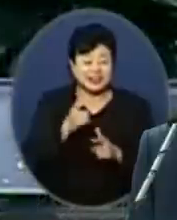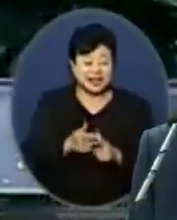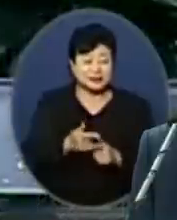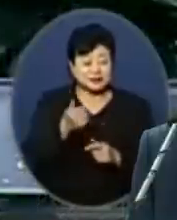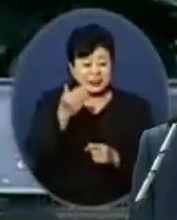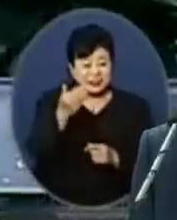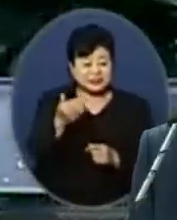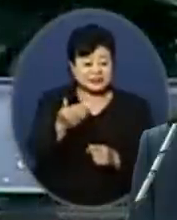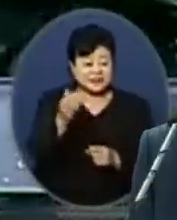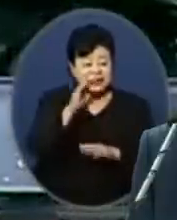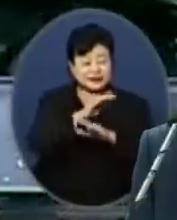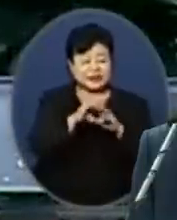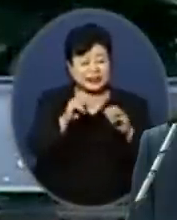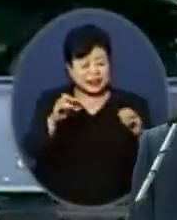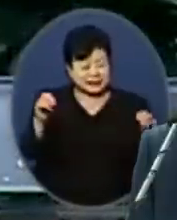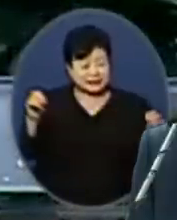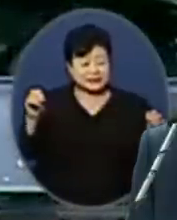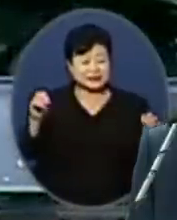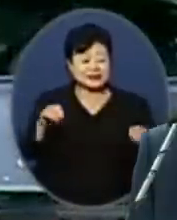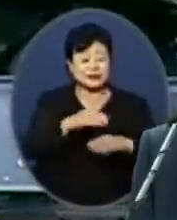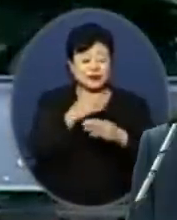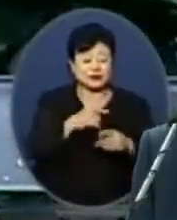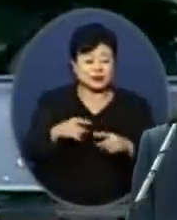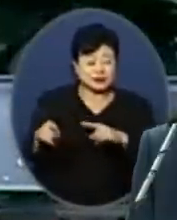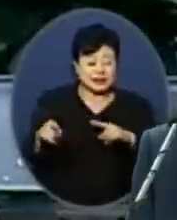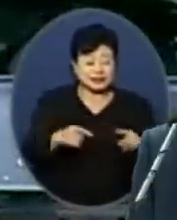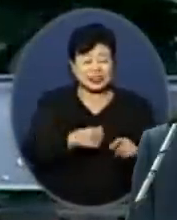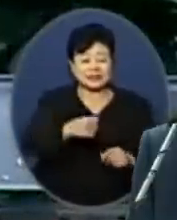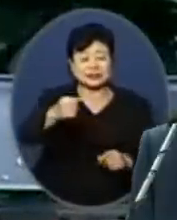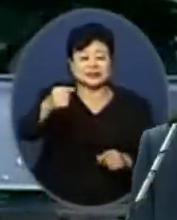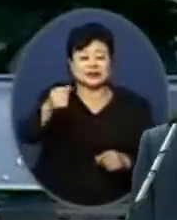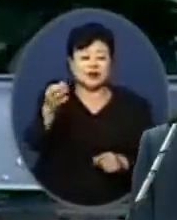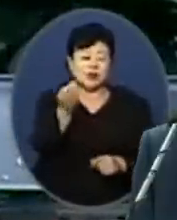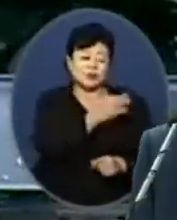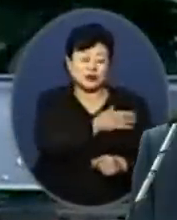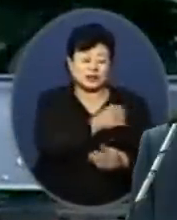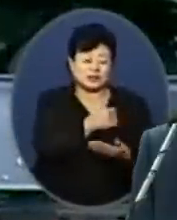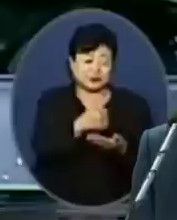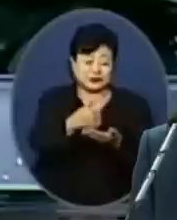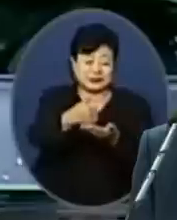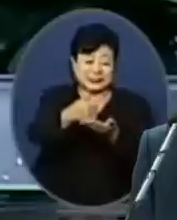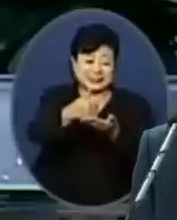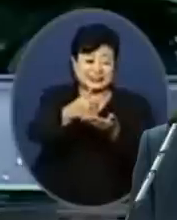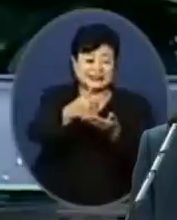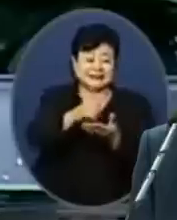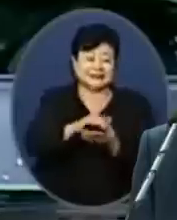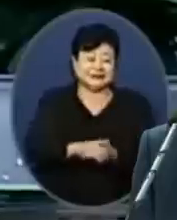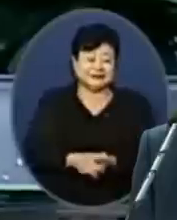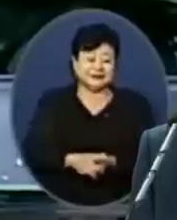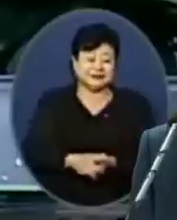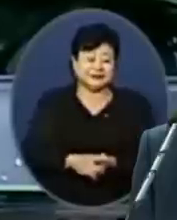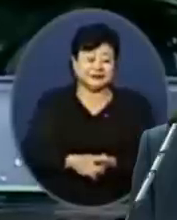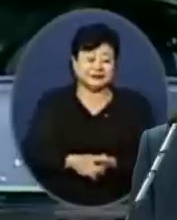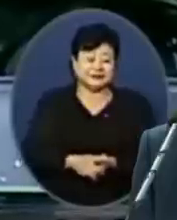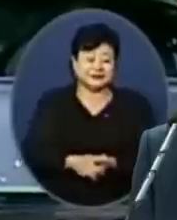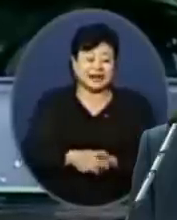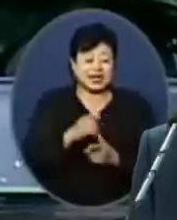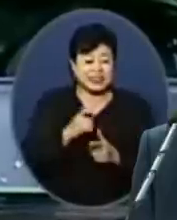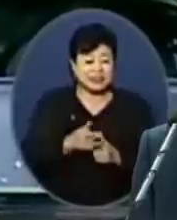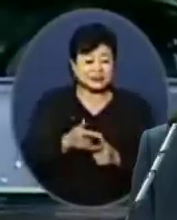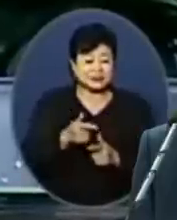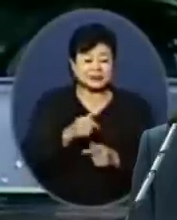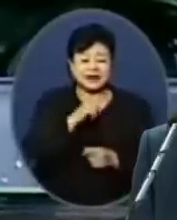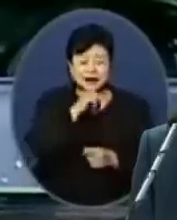예수님이 하늘과 땅의 모든 것을 다 소유한 부유한 분 아니십니까? 그